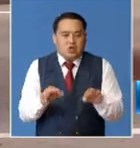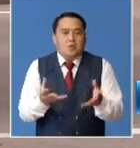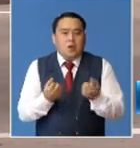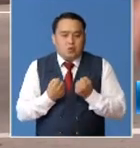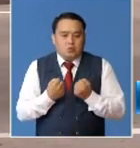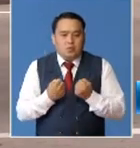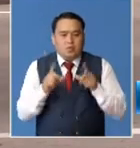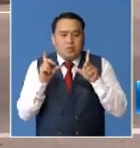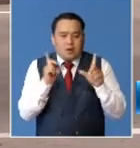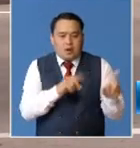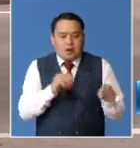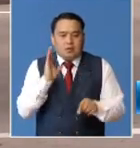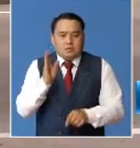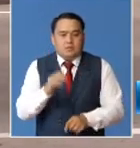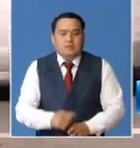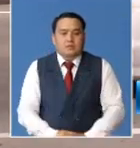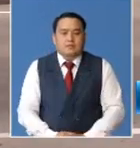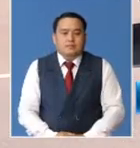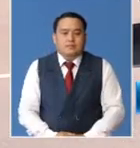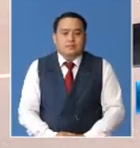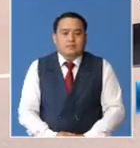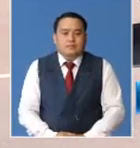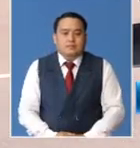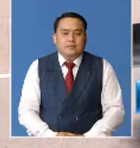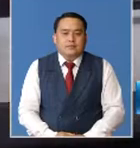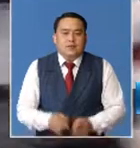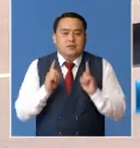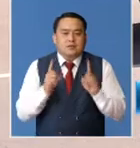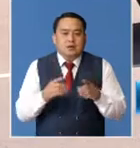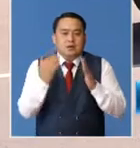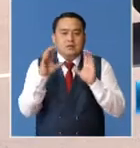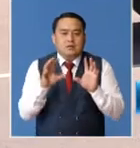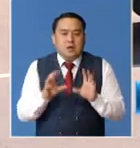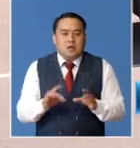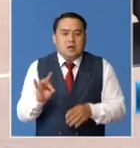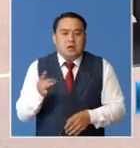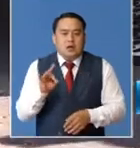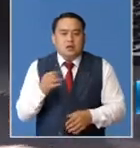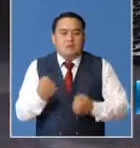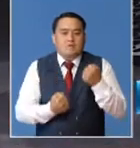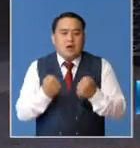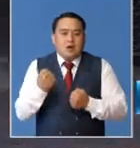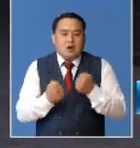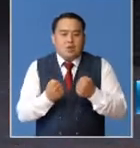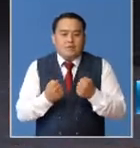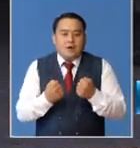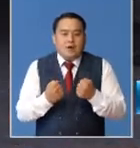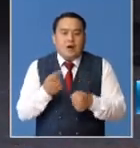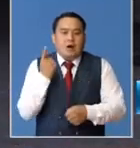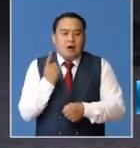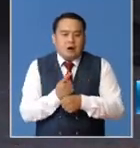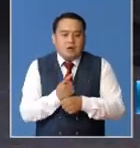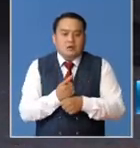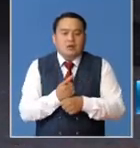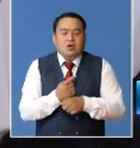так машина уедет. Согласно законодательству, на республиканских автодорогах вводится ограничение